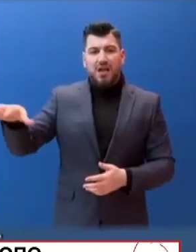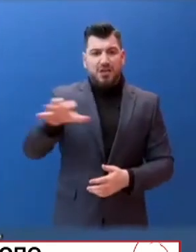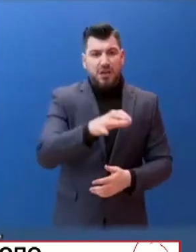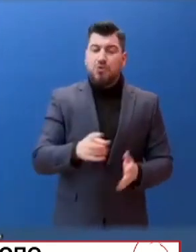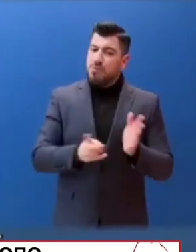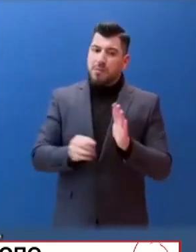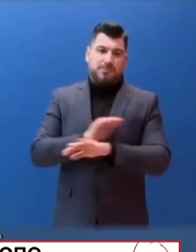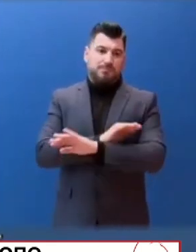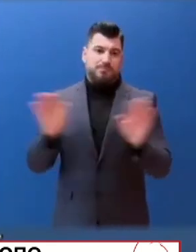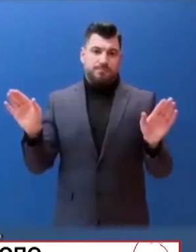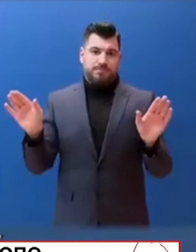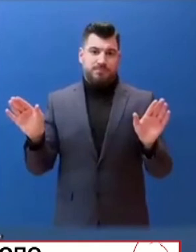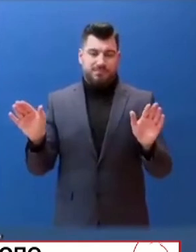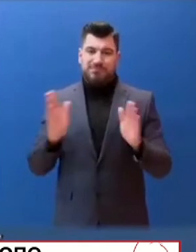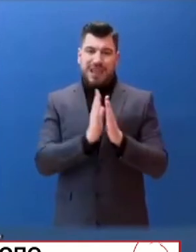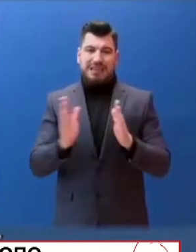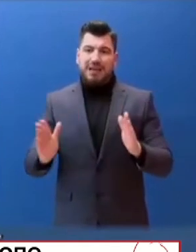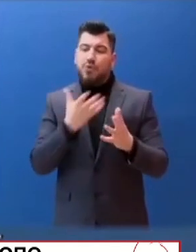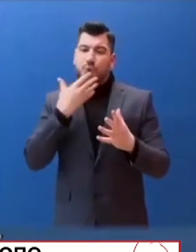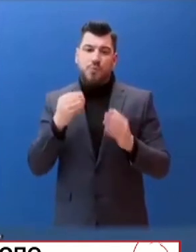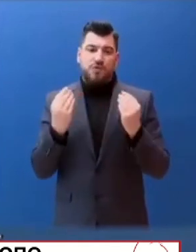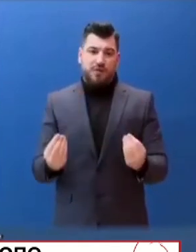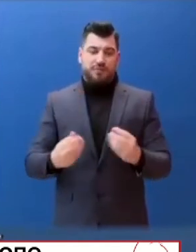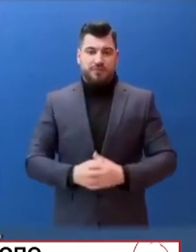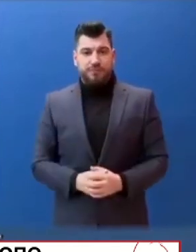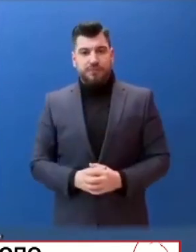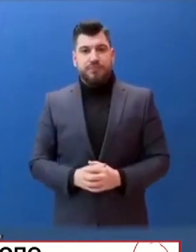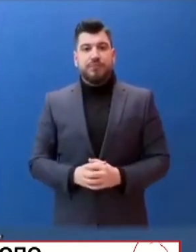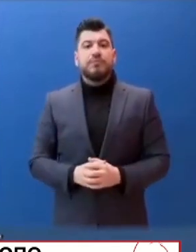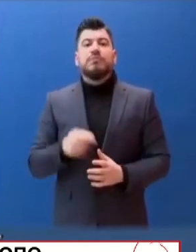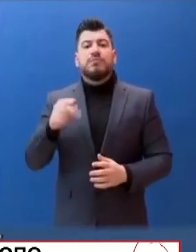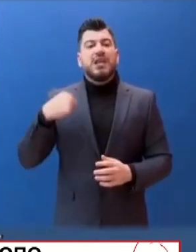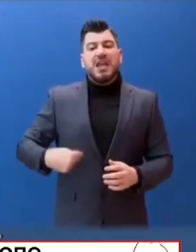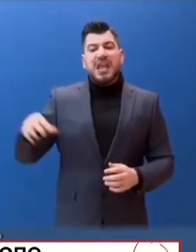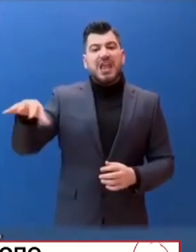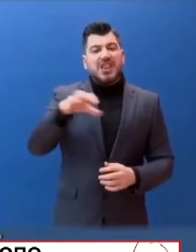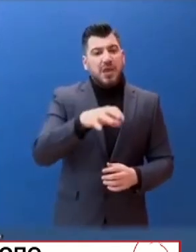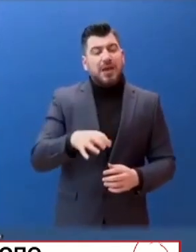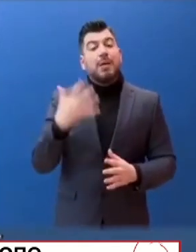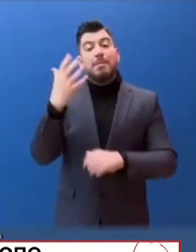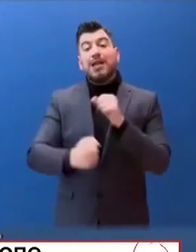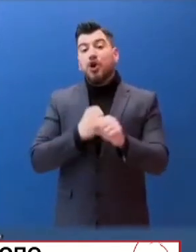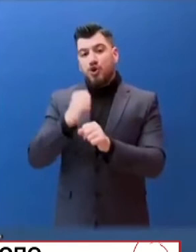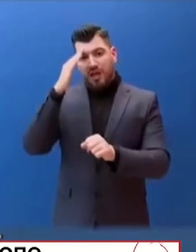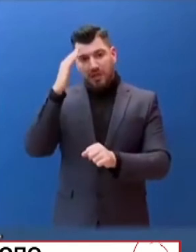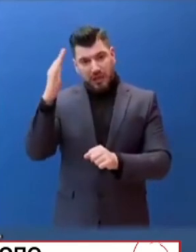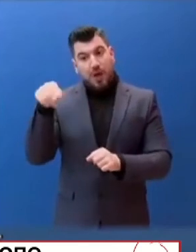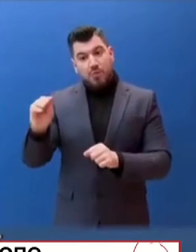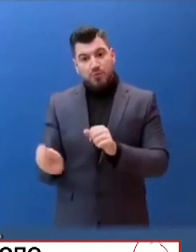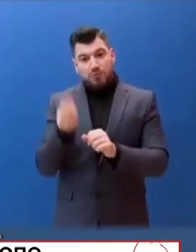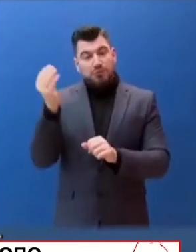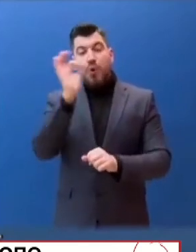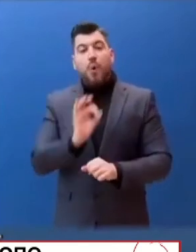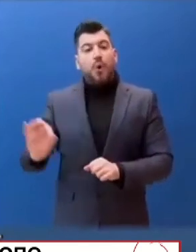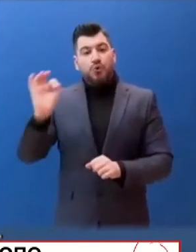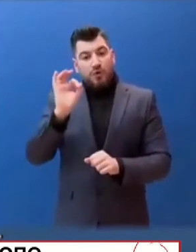αυτοδιοίκησης. Μεταξύ άλλων, επαναφέρεται η πενταετής θητεία των Δημάρχων και των Περιφερειαρχών που θα εκλεγούν τον